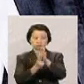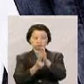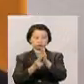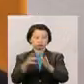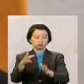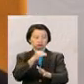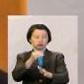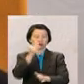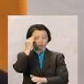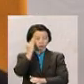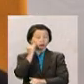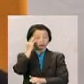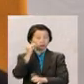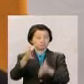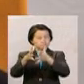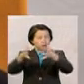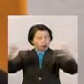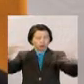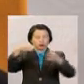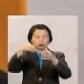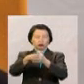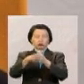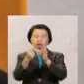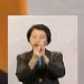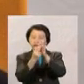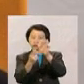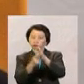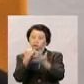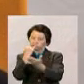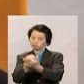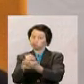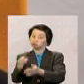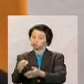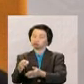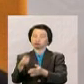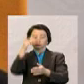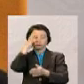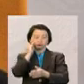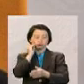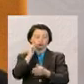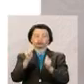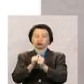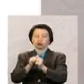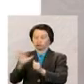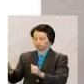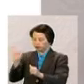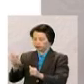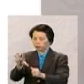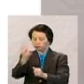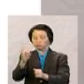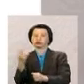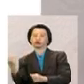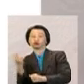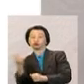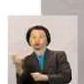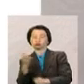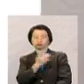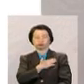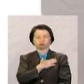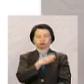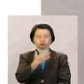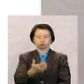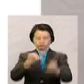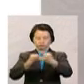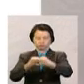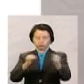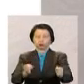dan berpengalaman luas dalam hal perundangan jenayah. Dengan pelantikan kedua-dua individu itu, komitmen Jabatan